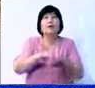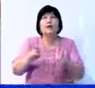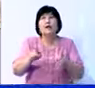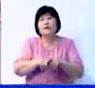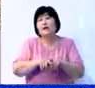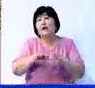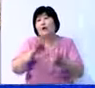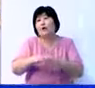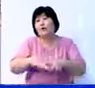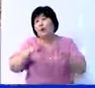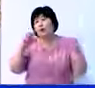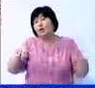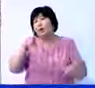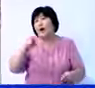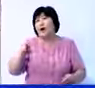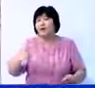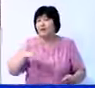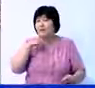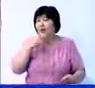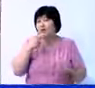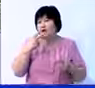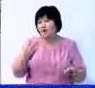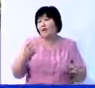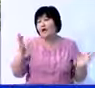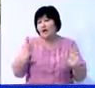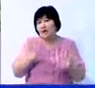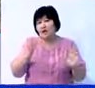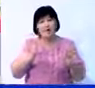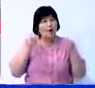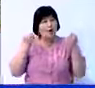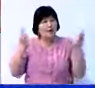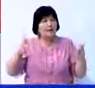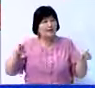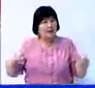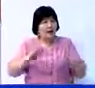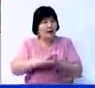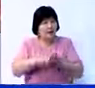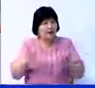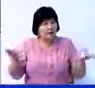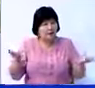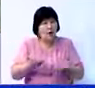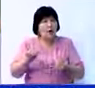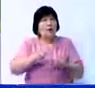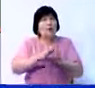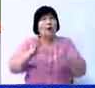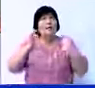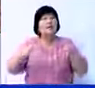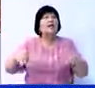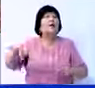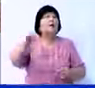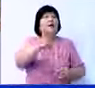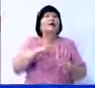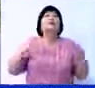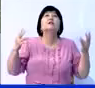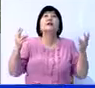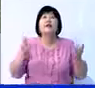қоқысқа толып бара жатқаны адамдардың назарына аудартып, экологиялық мәдениетті қалыптастыру. Өйткені таза әлем бәрімізге керек.